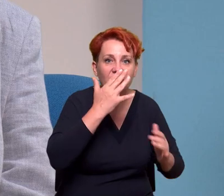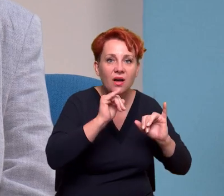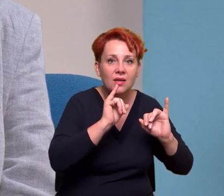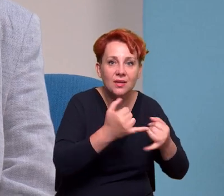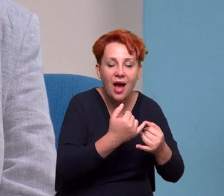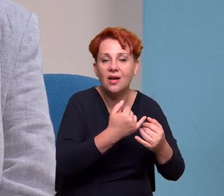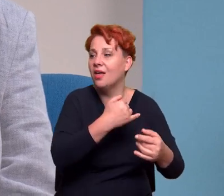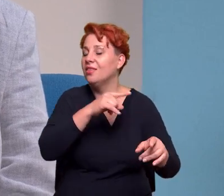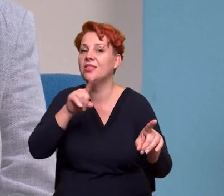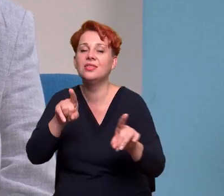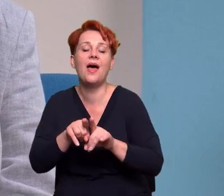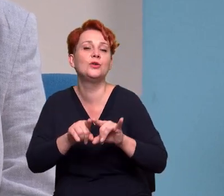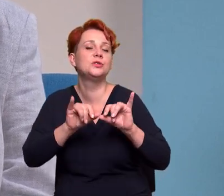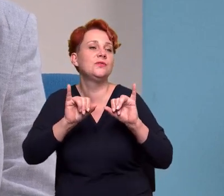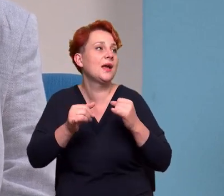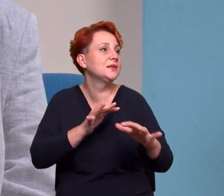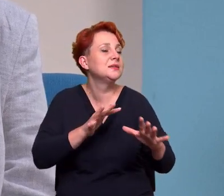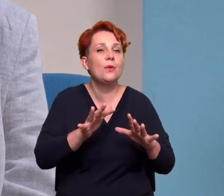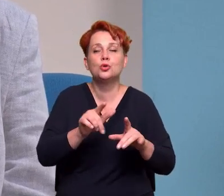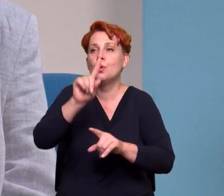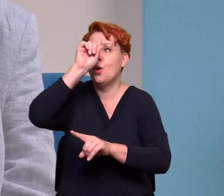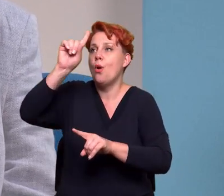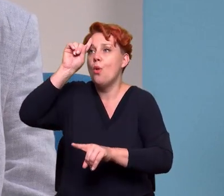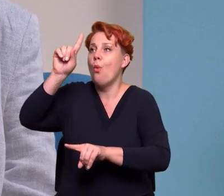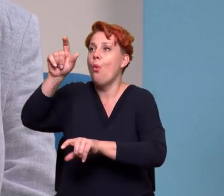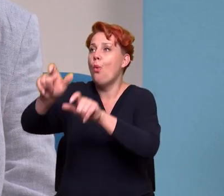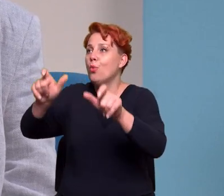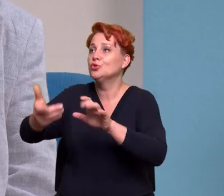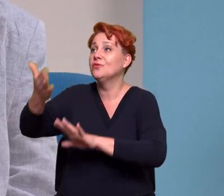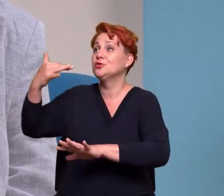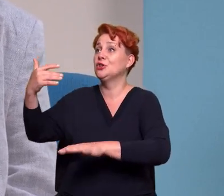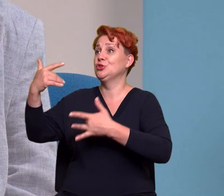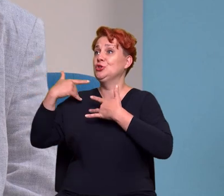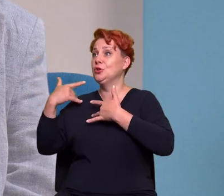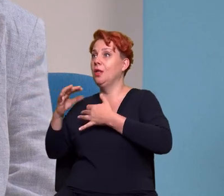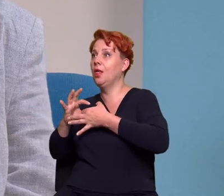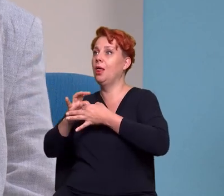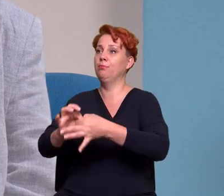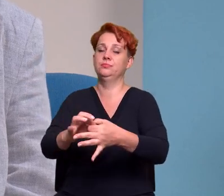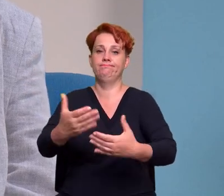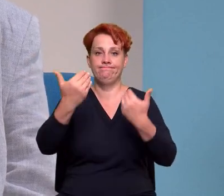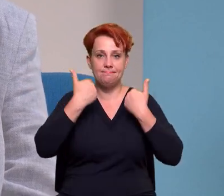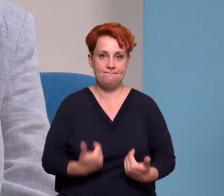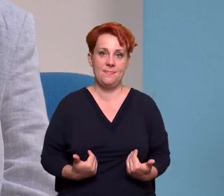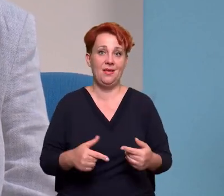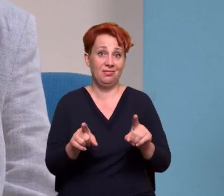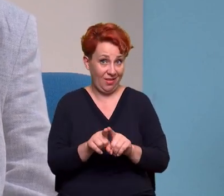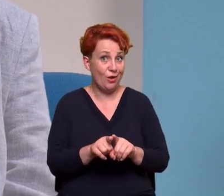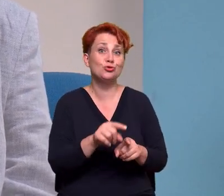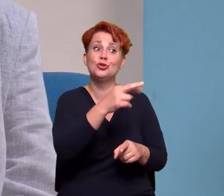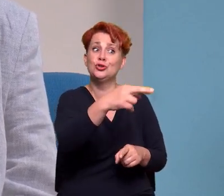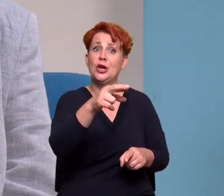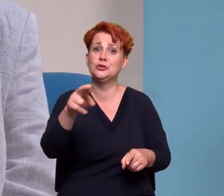tworzeniem połączenia z tymi, którzy byli przed nami. I w tym procesie często bardzo bolesnym przedmioty